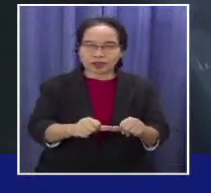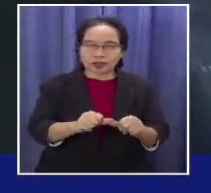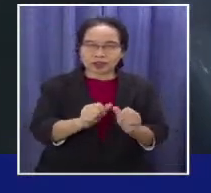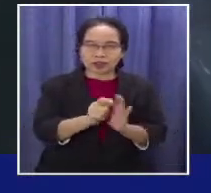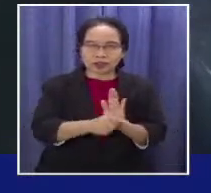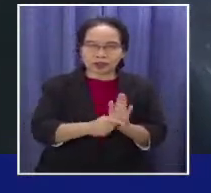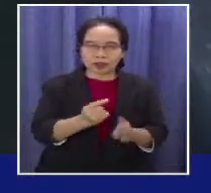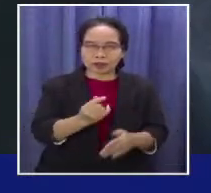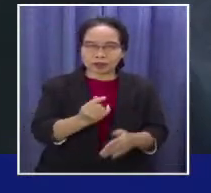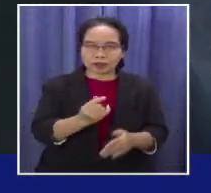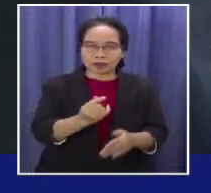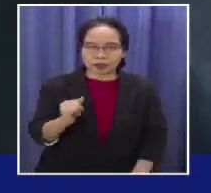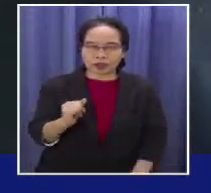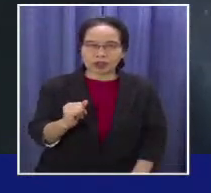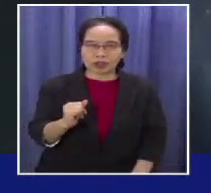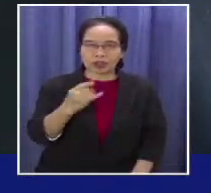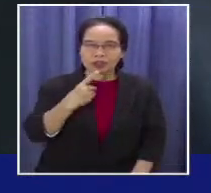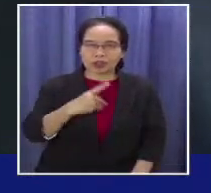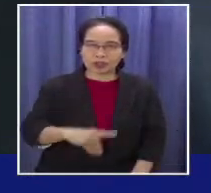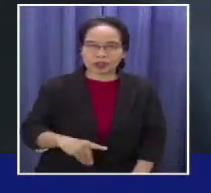yɛsrɛ wo sɛ hyira wɔ nyinaa